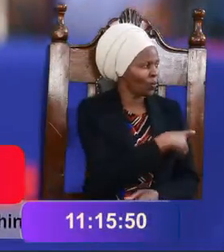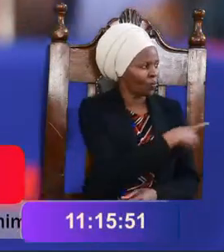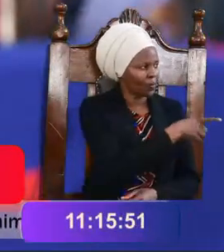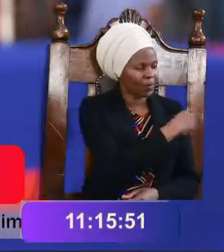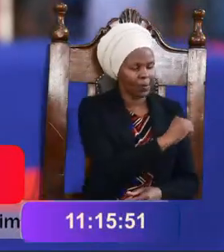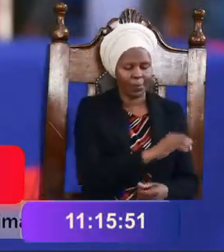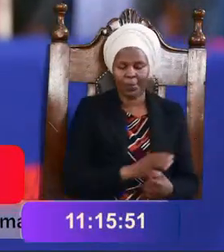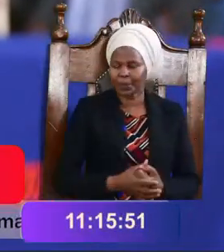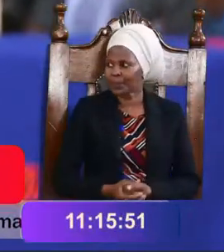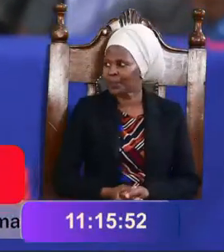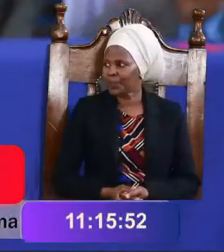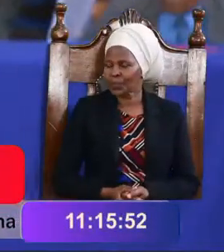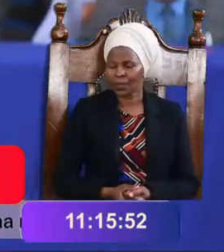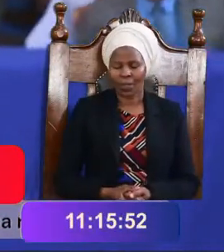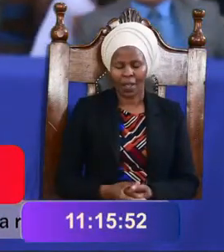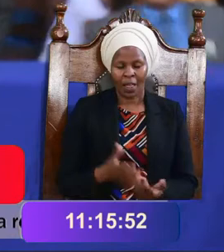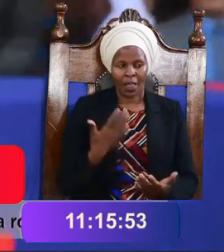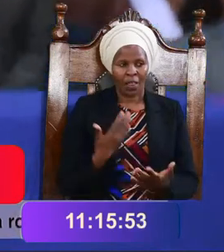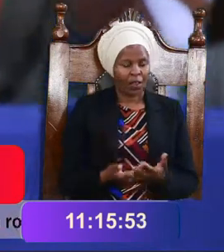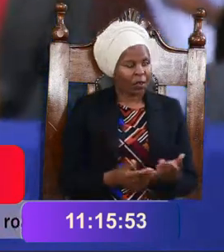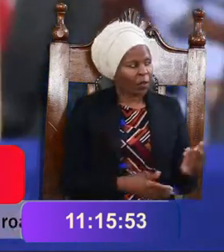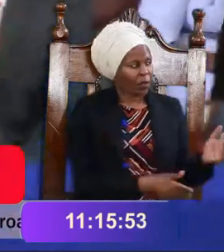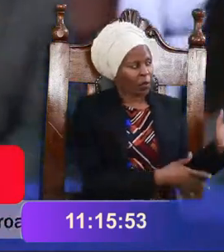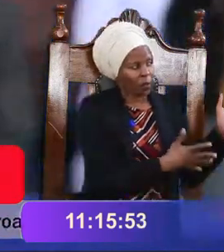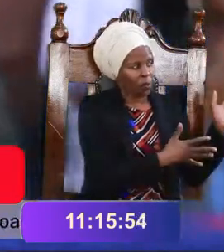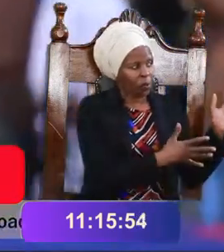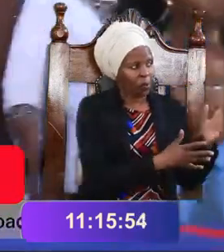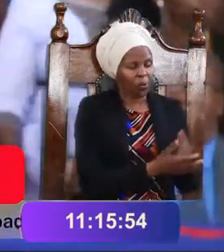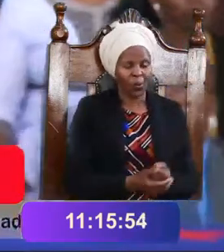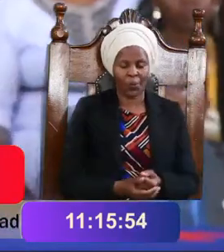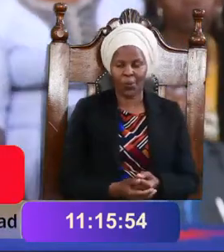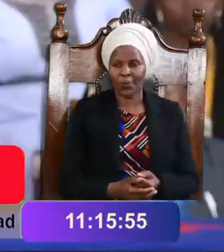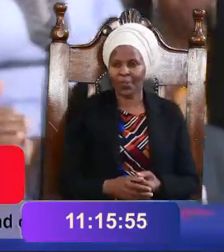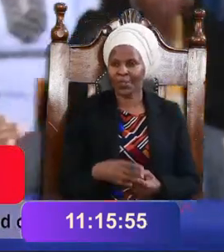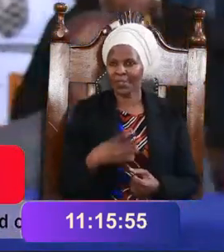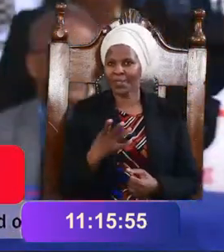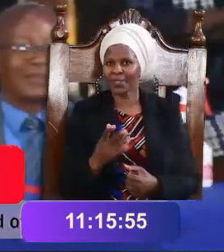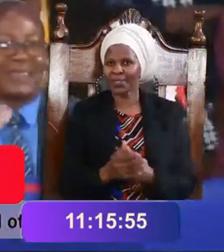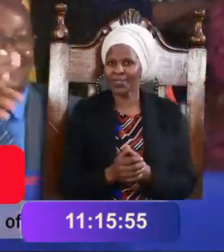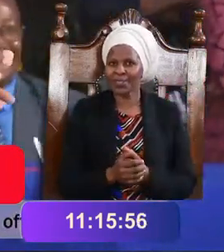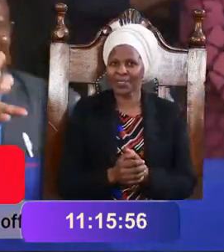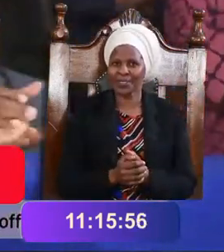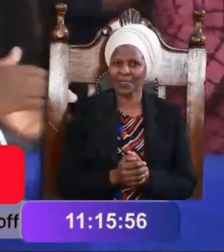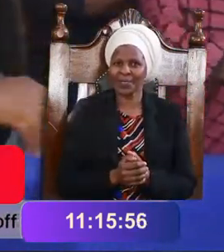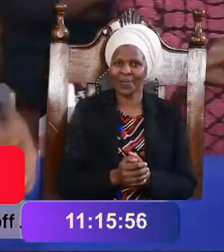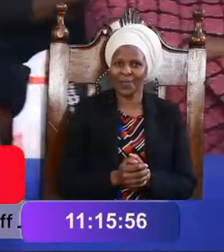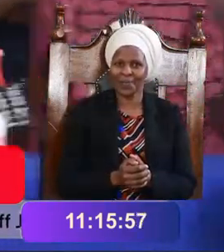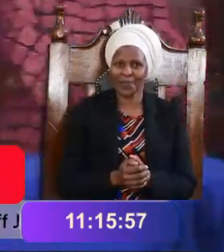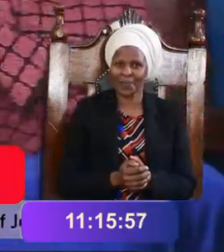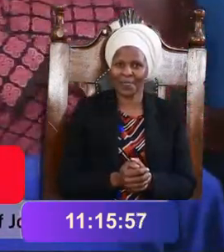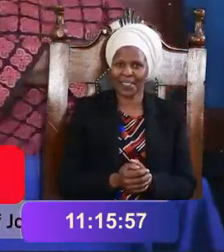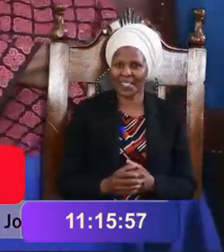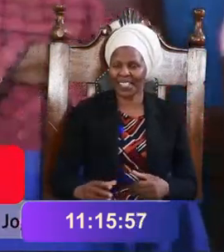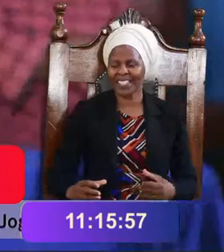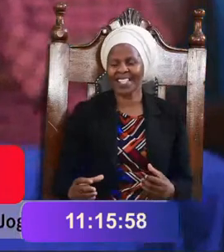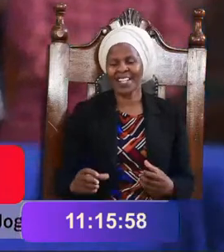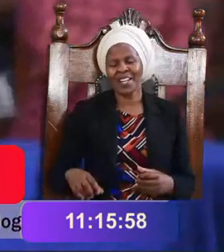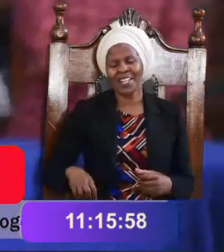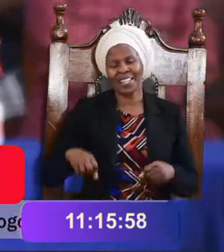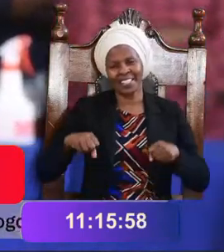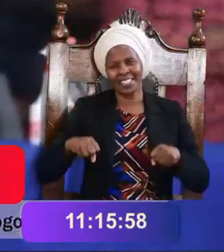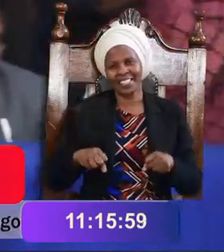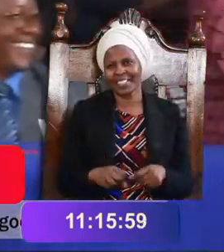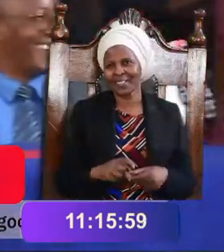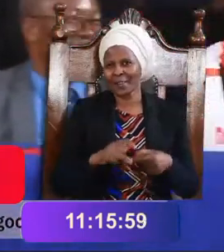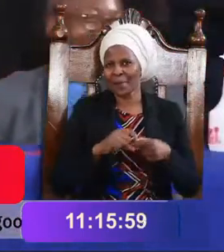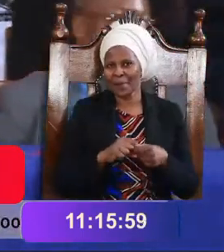Asanteni sana wanakoya. Niliona chairman amevaa choir, nikafikiria amejoin choir. Lakini